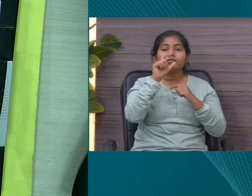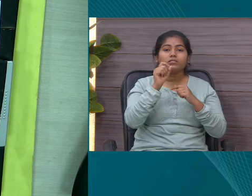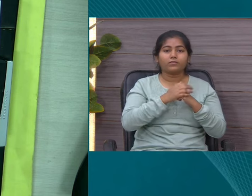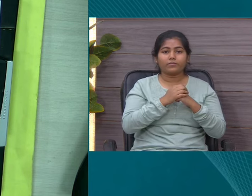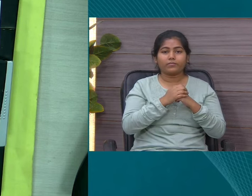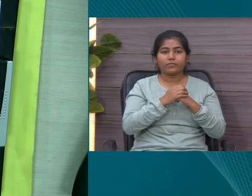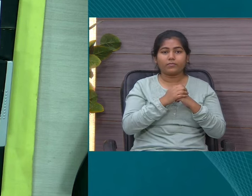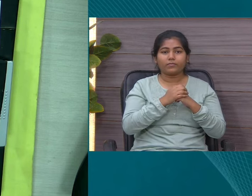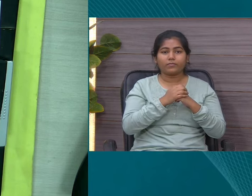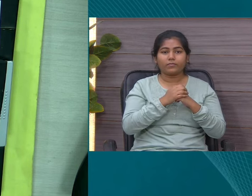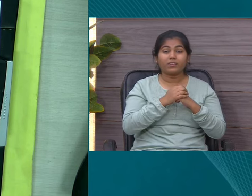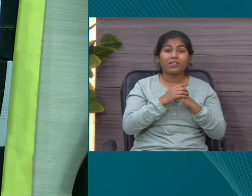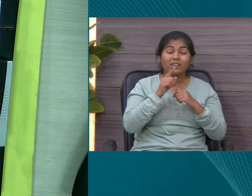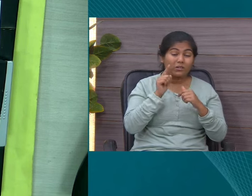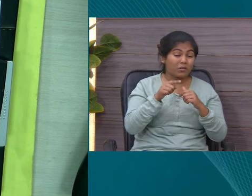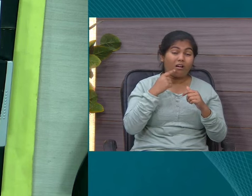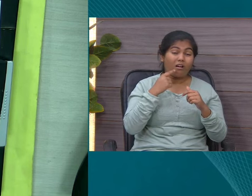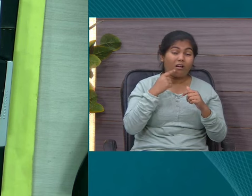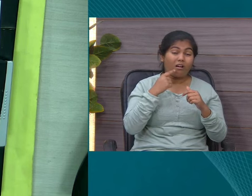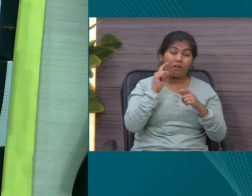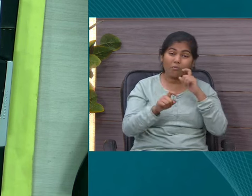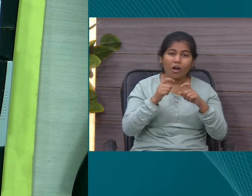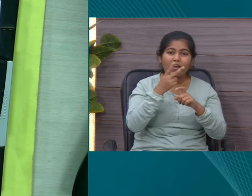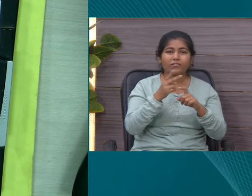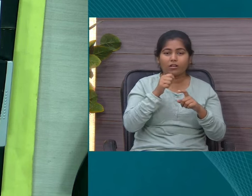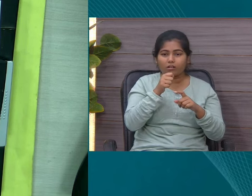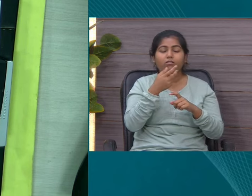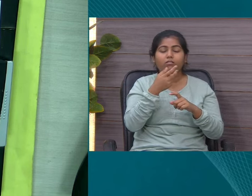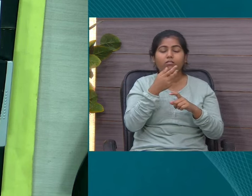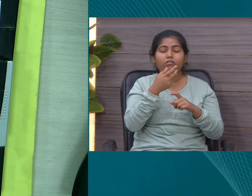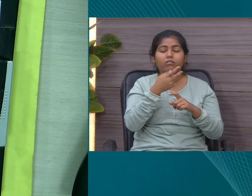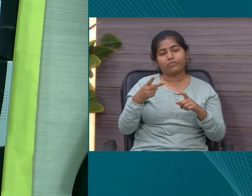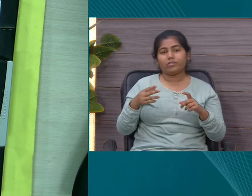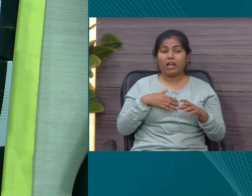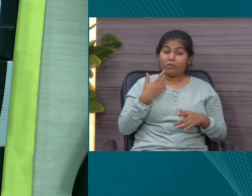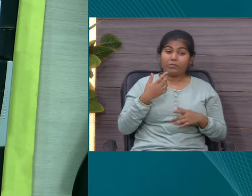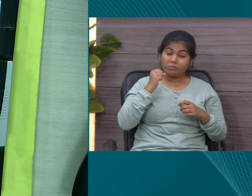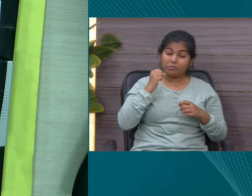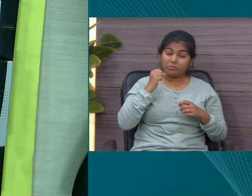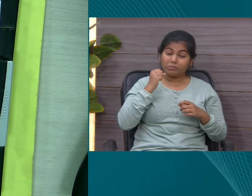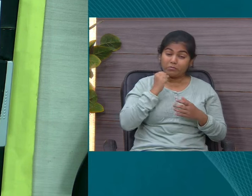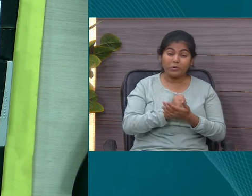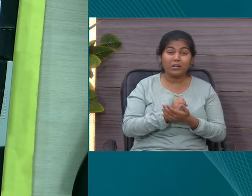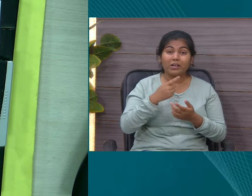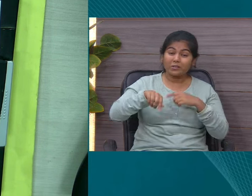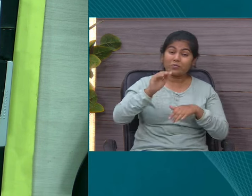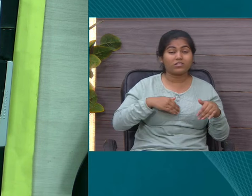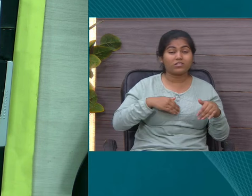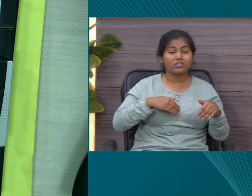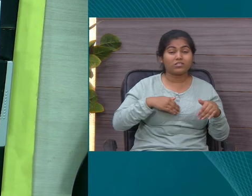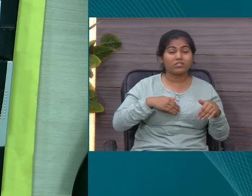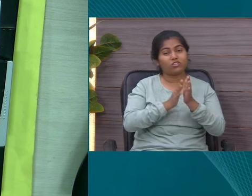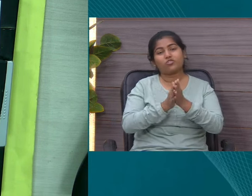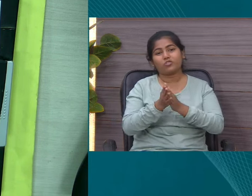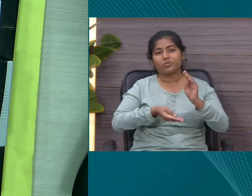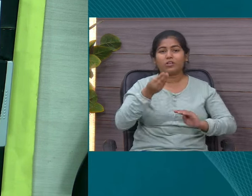ना मांग अल्लाह से पेप्सी सोडा कोला और काजू केक, मैं सच बता रही हूँ सर बच्चे बहुत इंजॉय करते हैं, ये लाइन उनको अच्छे से याद हो जाती है और